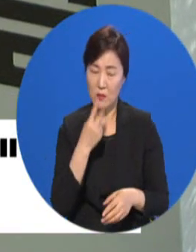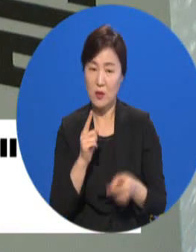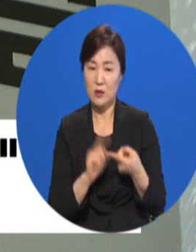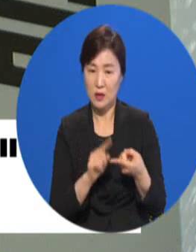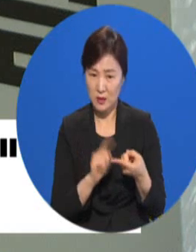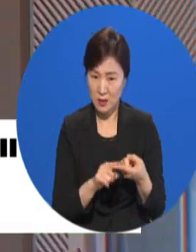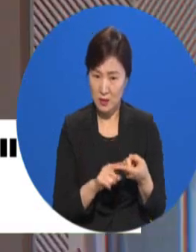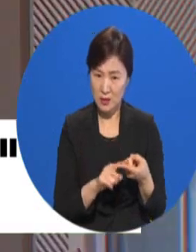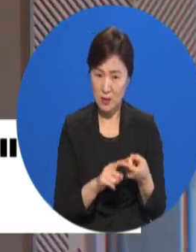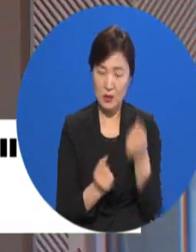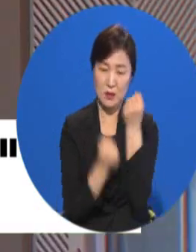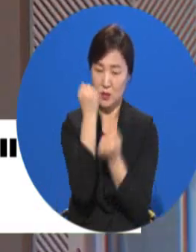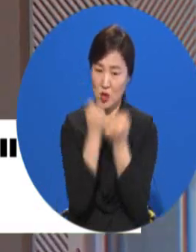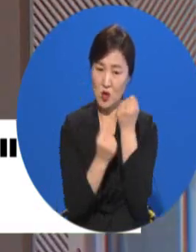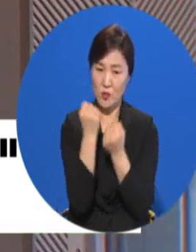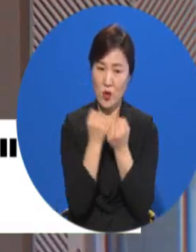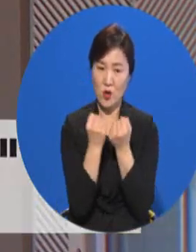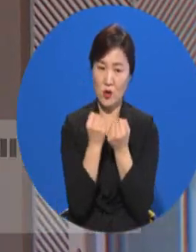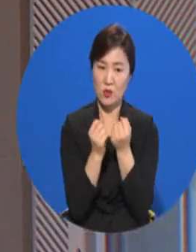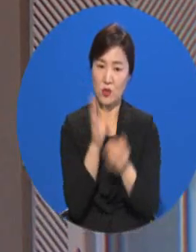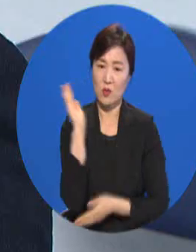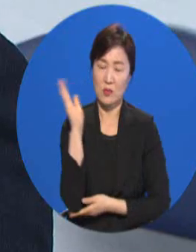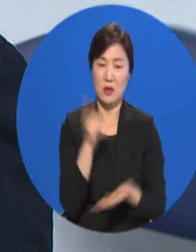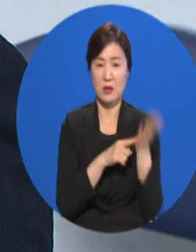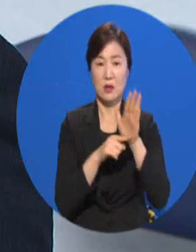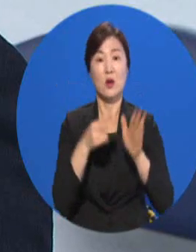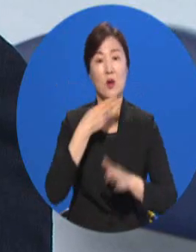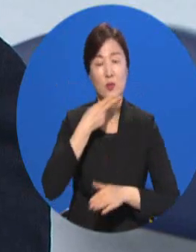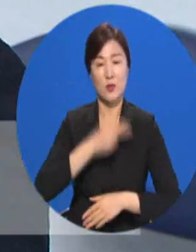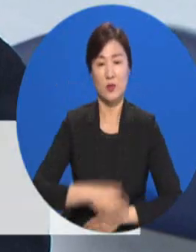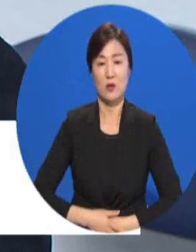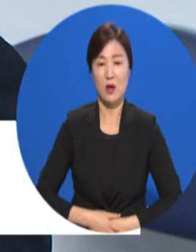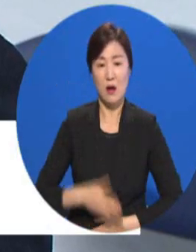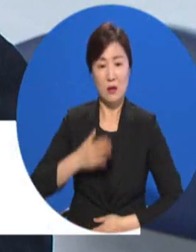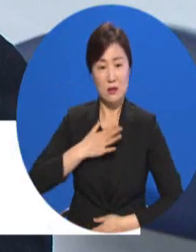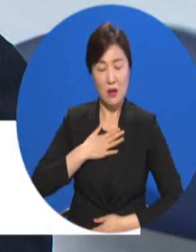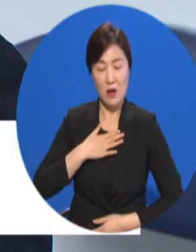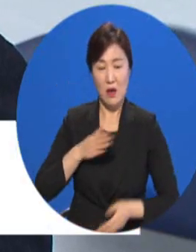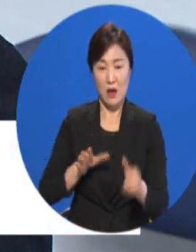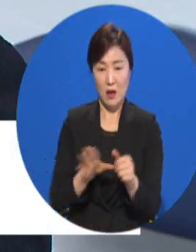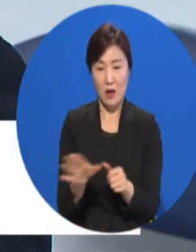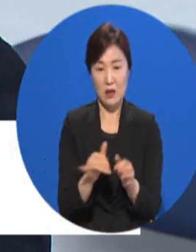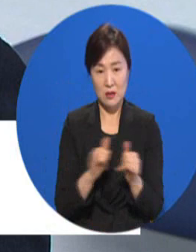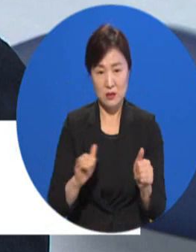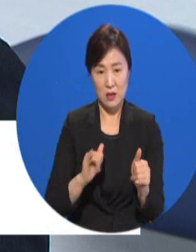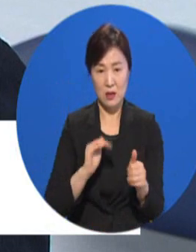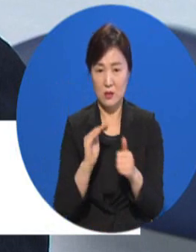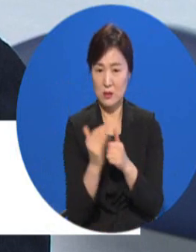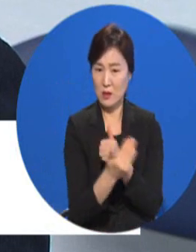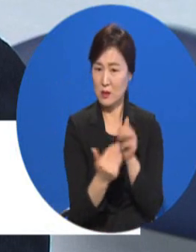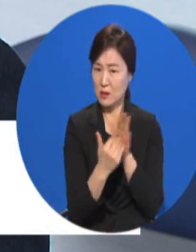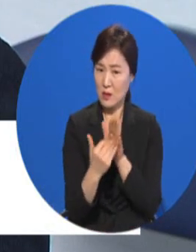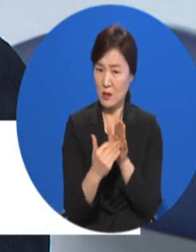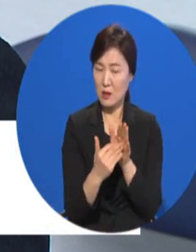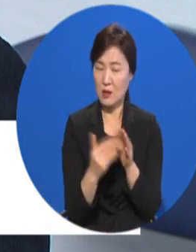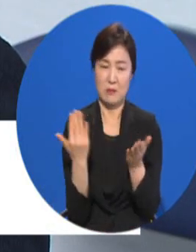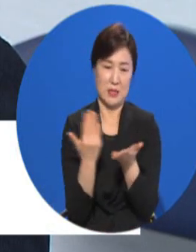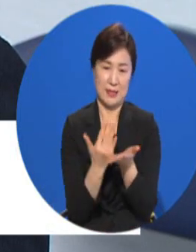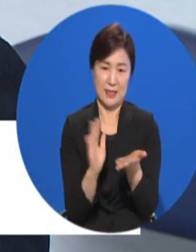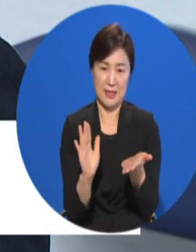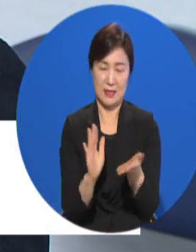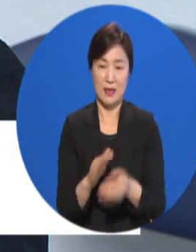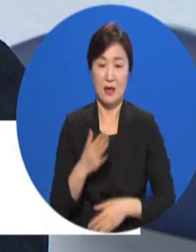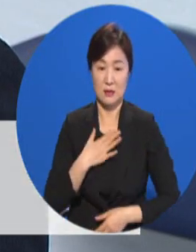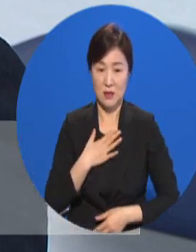대해서는 해명이나 언급 자체를 하지 않고 있습니다. 내가 가해자를 두둔했다 하는 것은 좀 안 맞는 것 같아요. 가해자를 두둔할